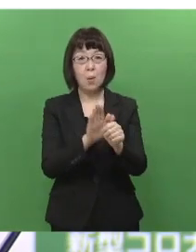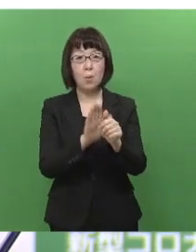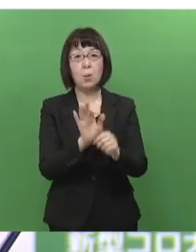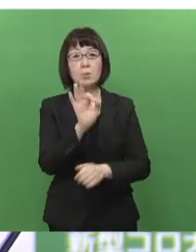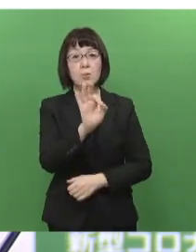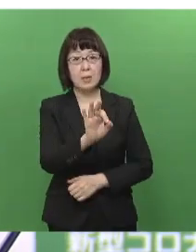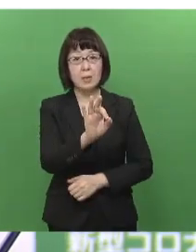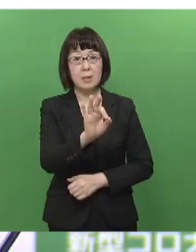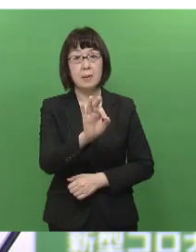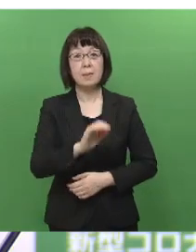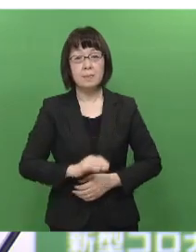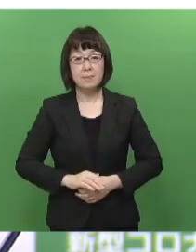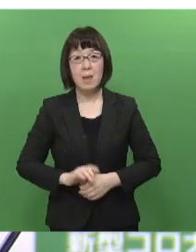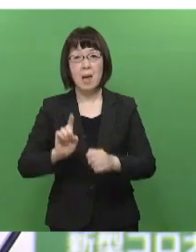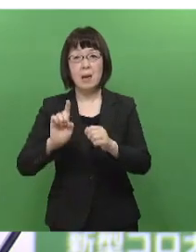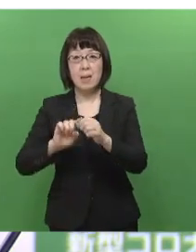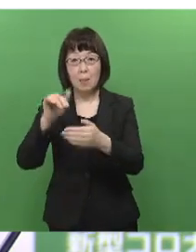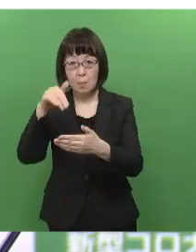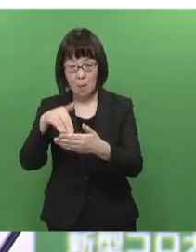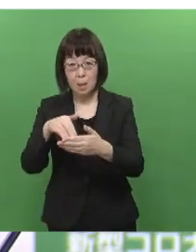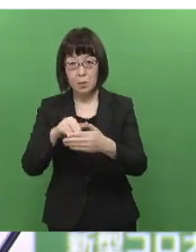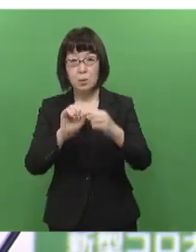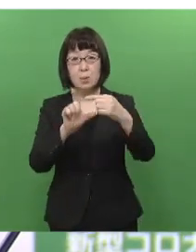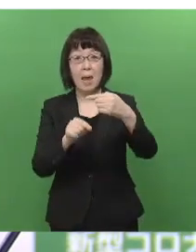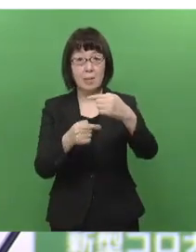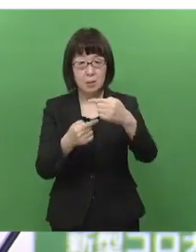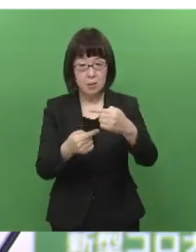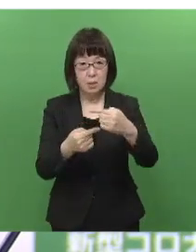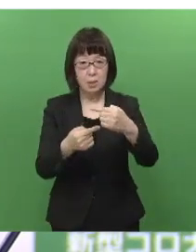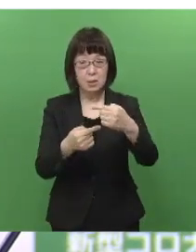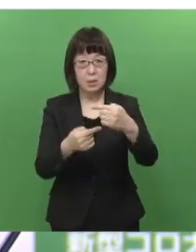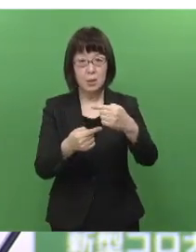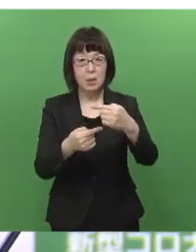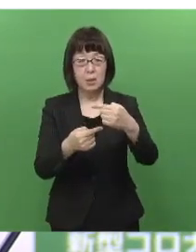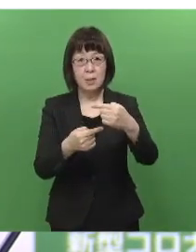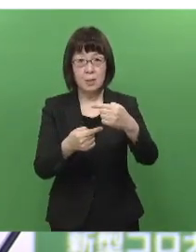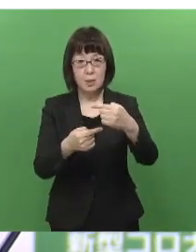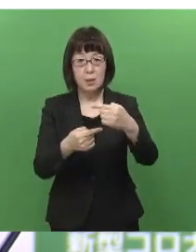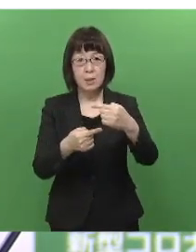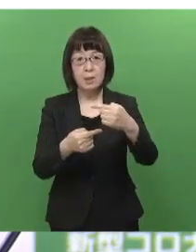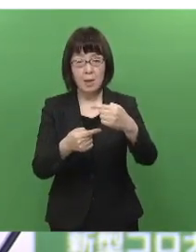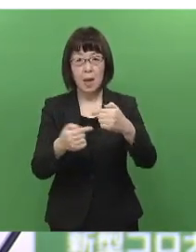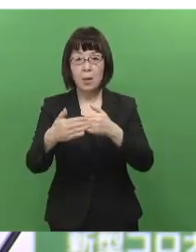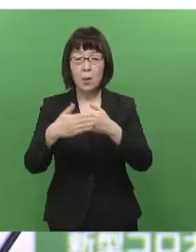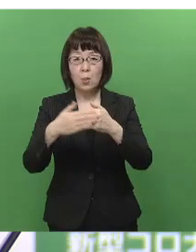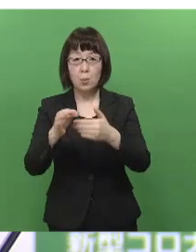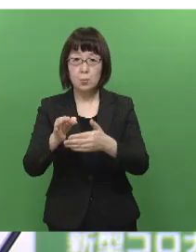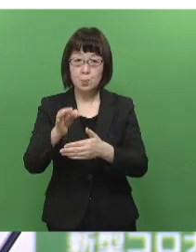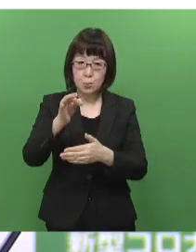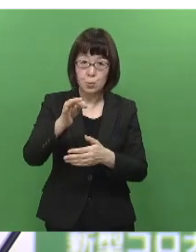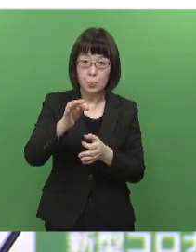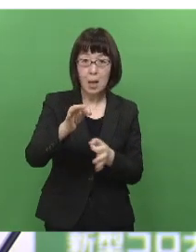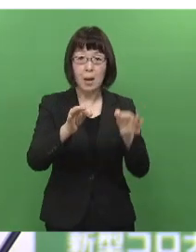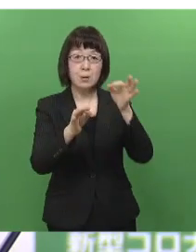年末年始の分上がっていたところもありますけれども、それに加えてということで、